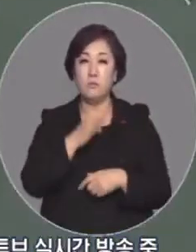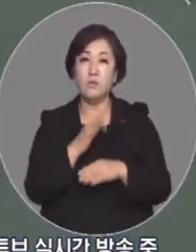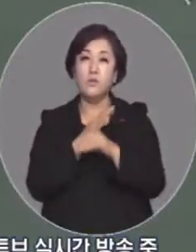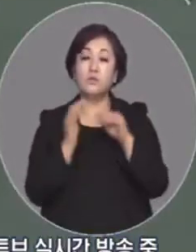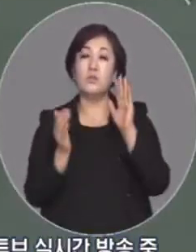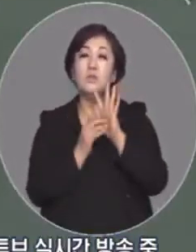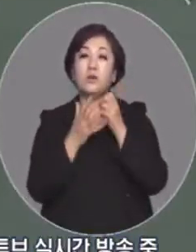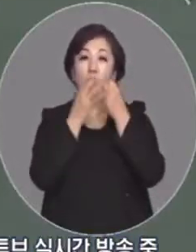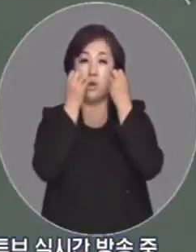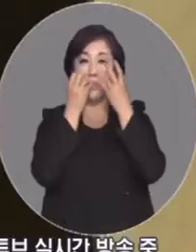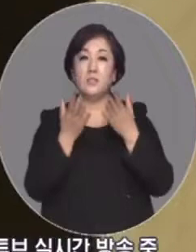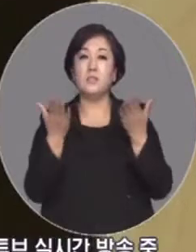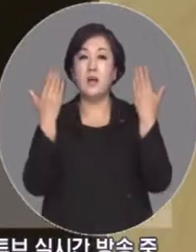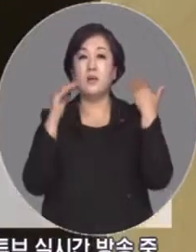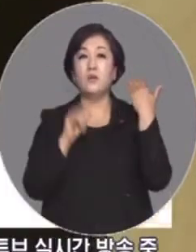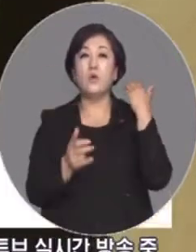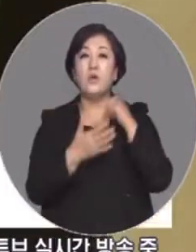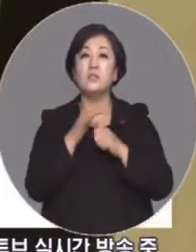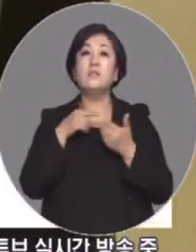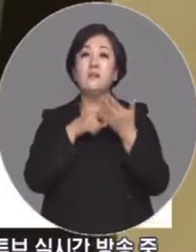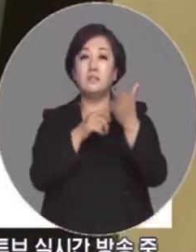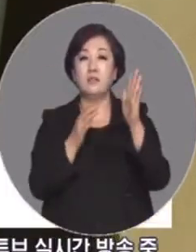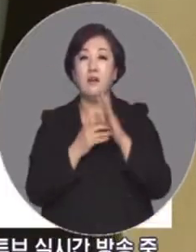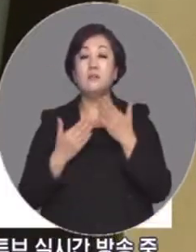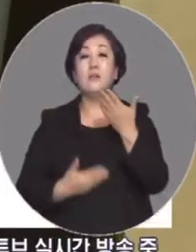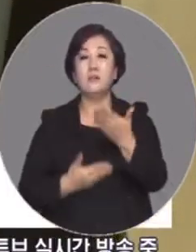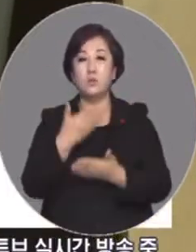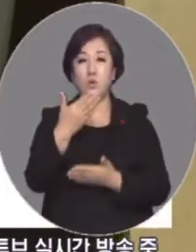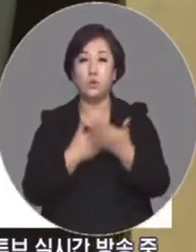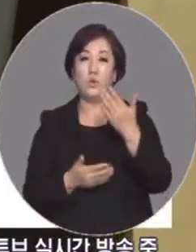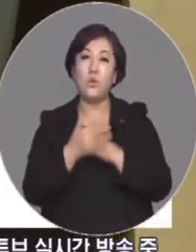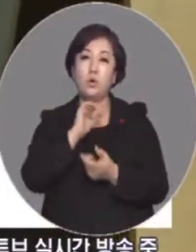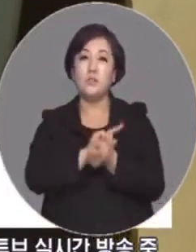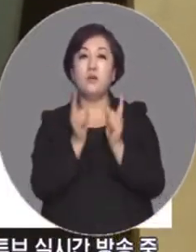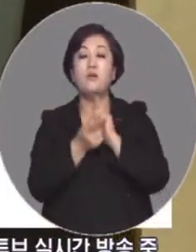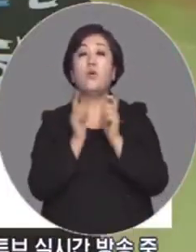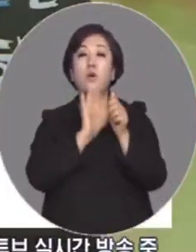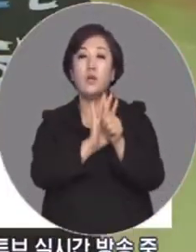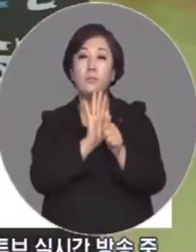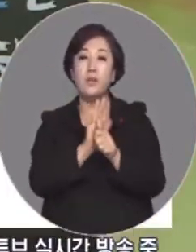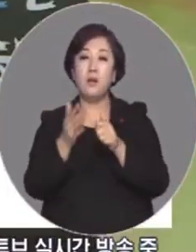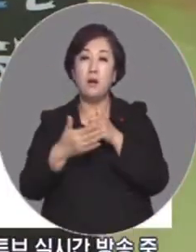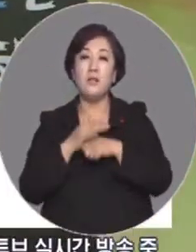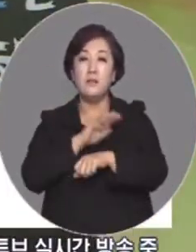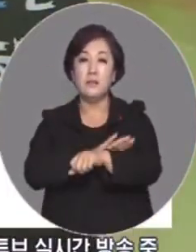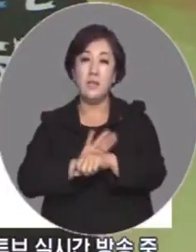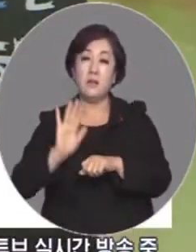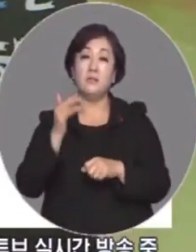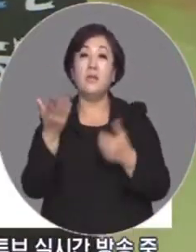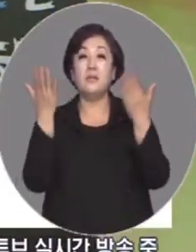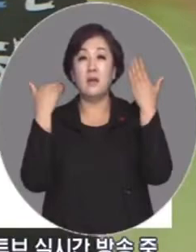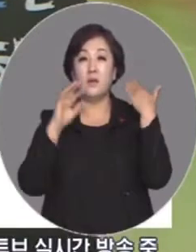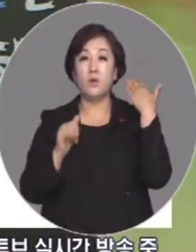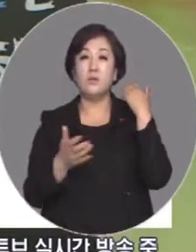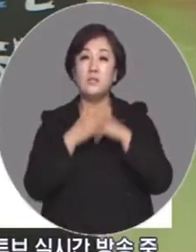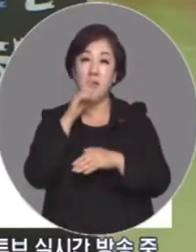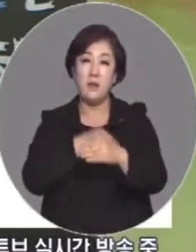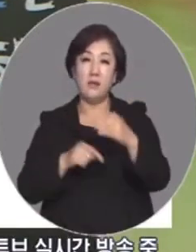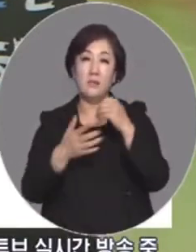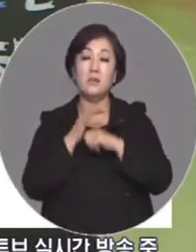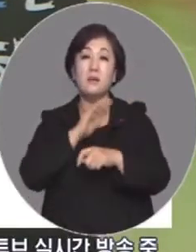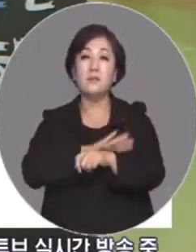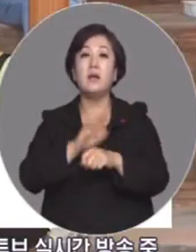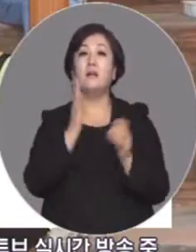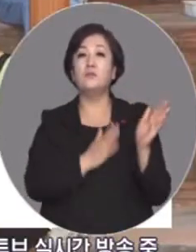이 혁신학교가 강조해왔었던 소통, 협력하는 문화 이런 게 잘된 학교가 이 위기 속에서도 그 안에서도 할 수